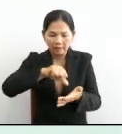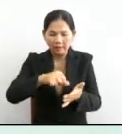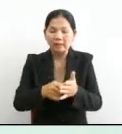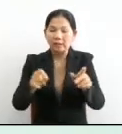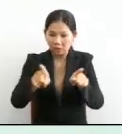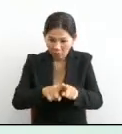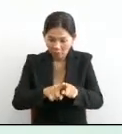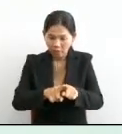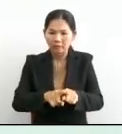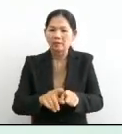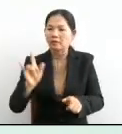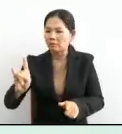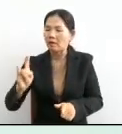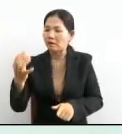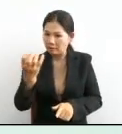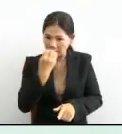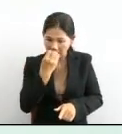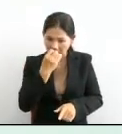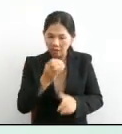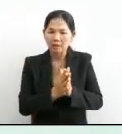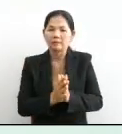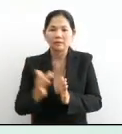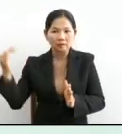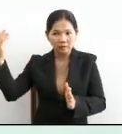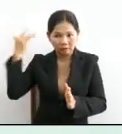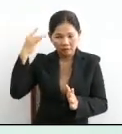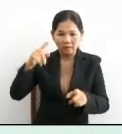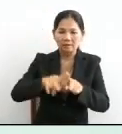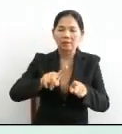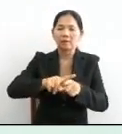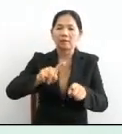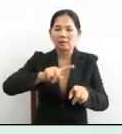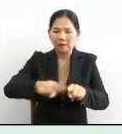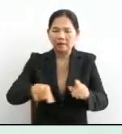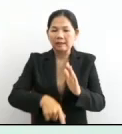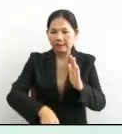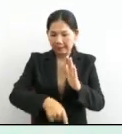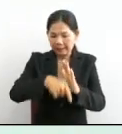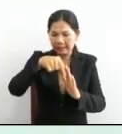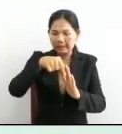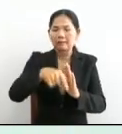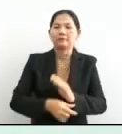bốn cho rộp xạ tứ xạ sạp nâng phía cả